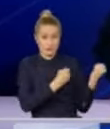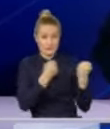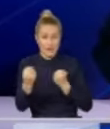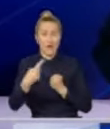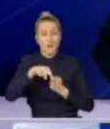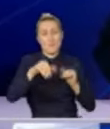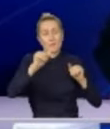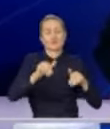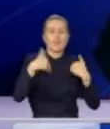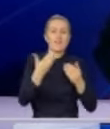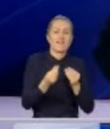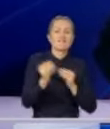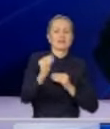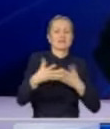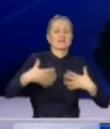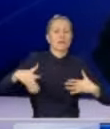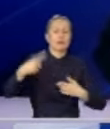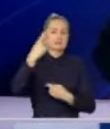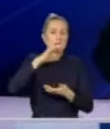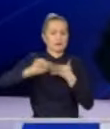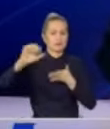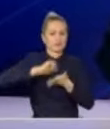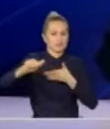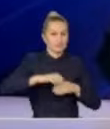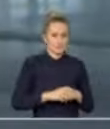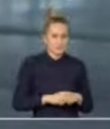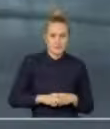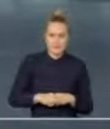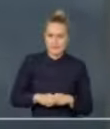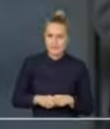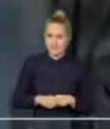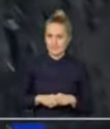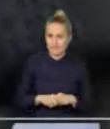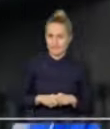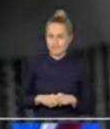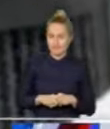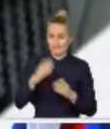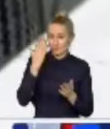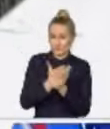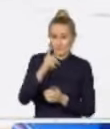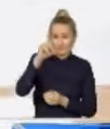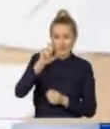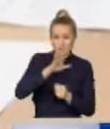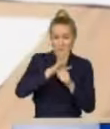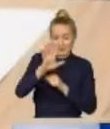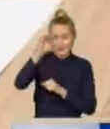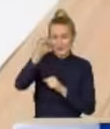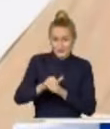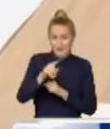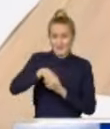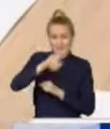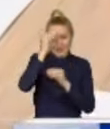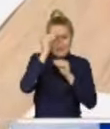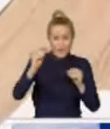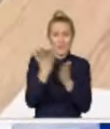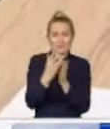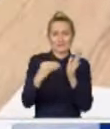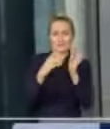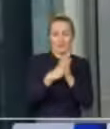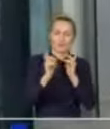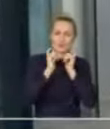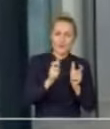kolejne poluzowanie obostrzeń. Karol Jałtuszewski. Już 215 tysięcy nauczycieli zarejestrowało się